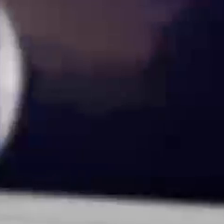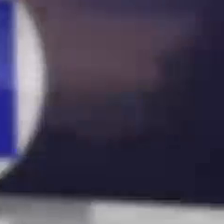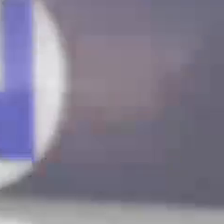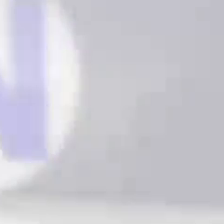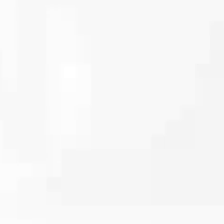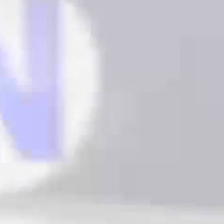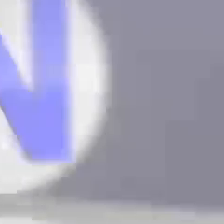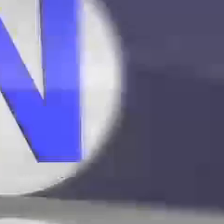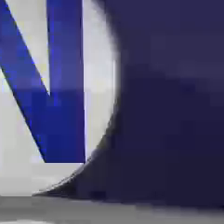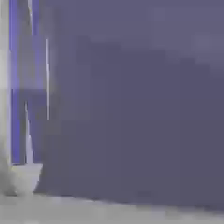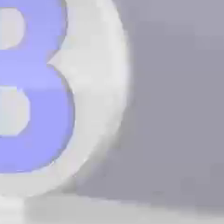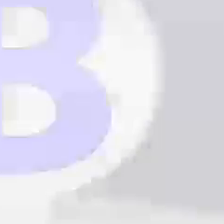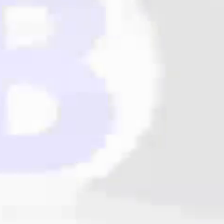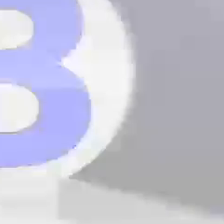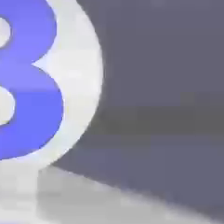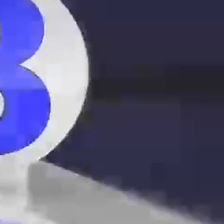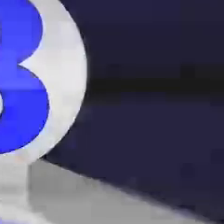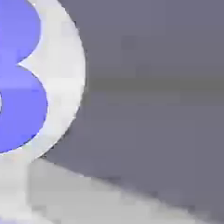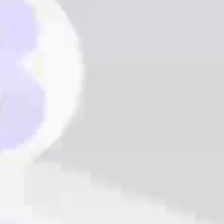0788-64-98-28.